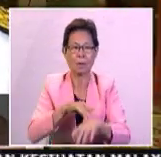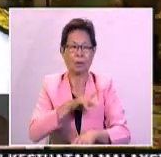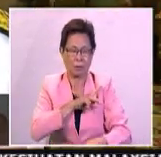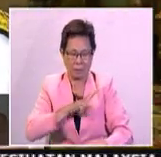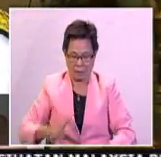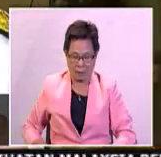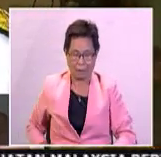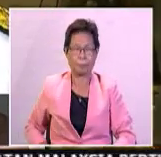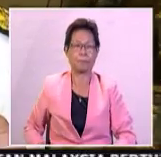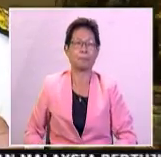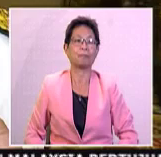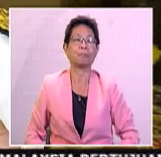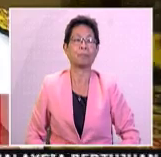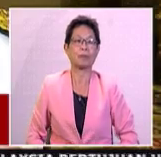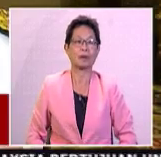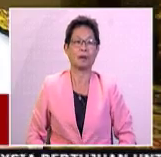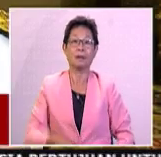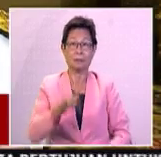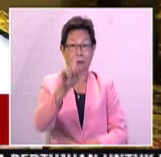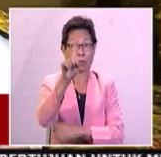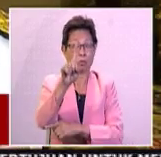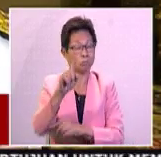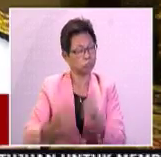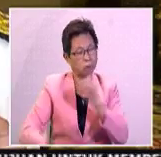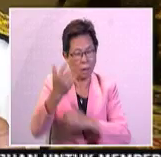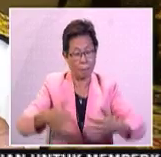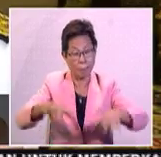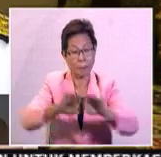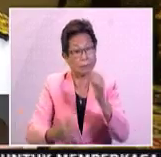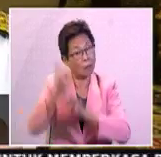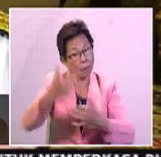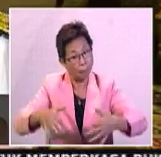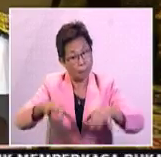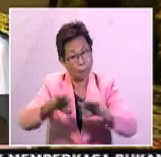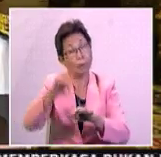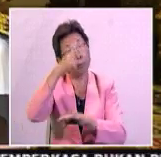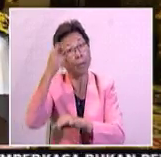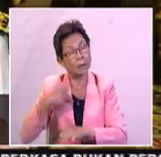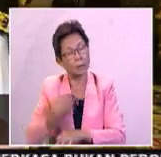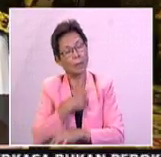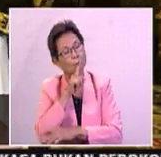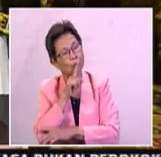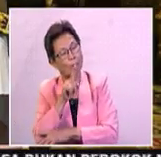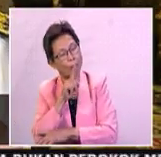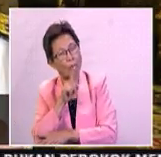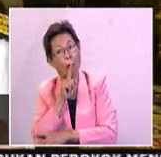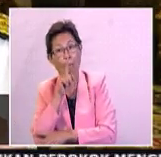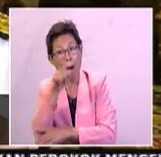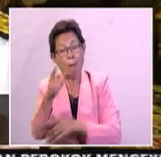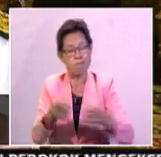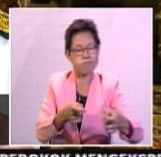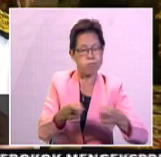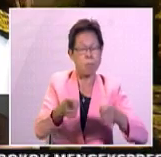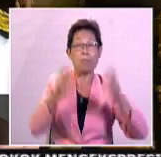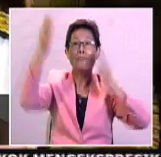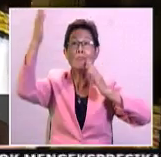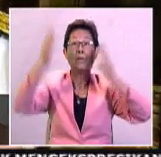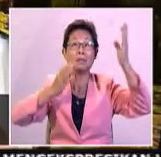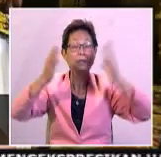di-Pertuan Agong dan ini adalah satu perkara yang sangat penting kerana kita hendak memastikan bahawa pemerintahan negara